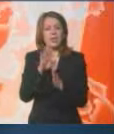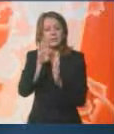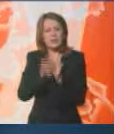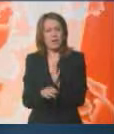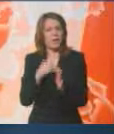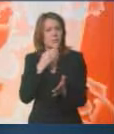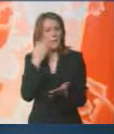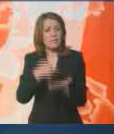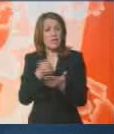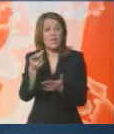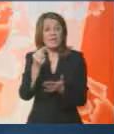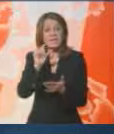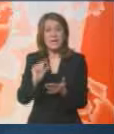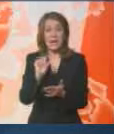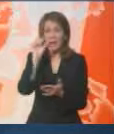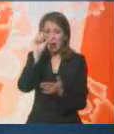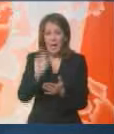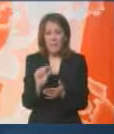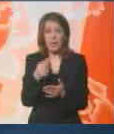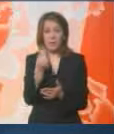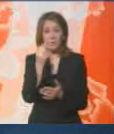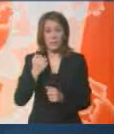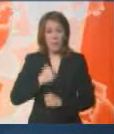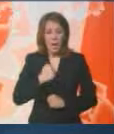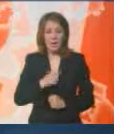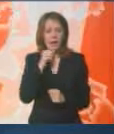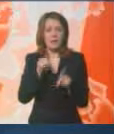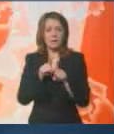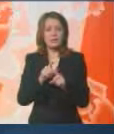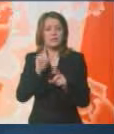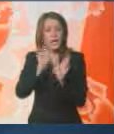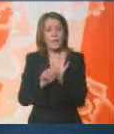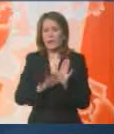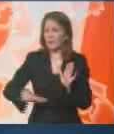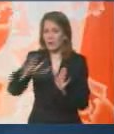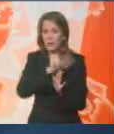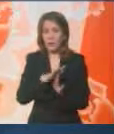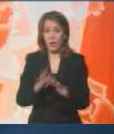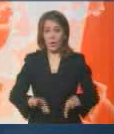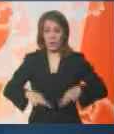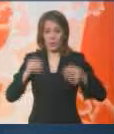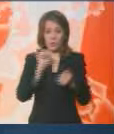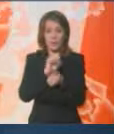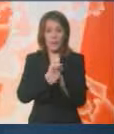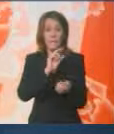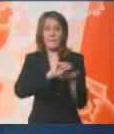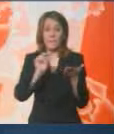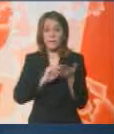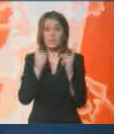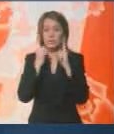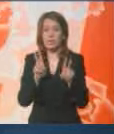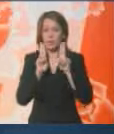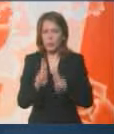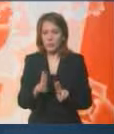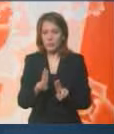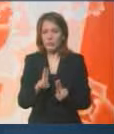nivou isplativosti. Njihove cene su ubedljivo najmanje u Srbiji i ubedljivo najmanje u regionu. E sad, jutrošnja štampa piše da postoji